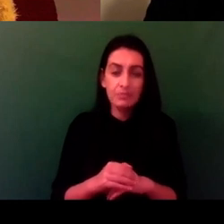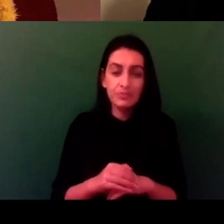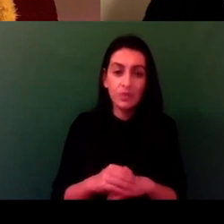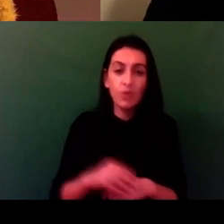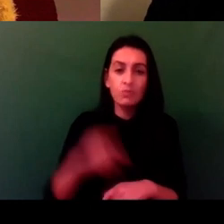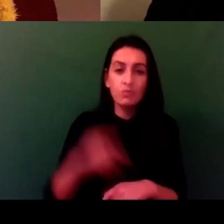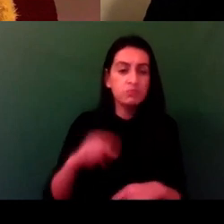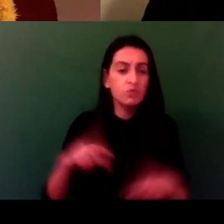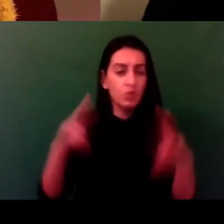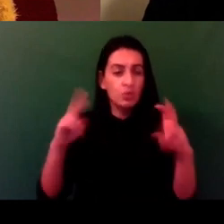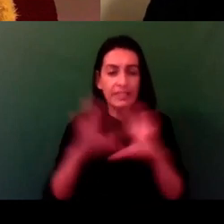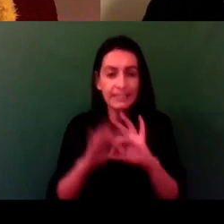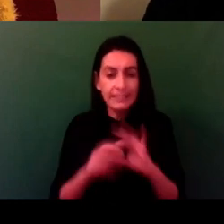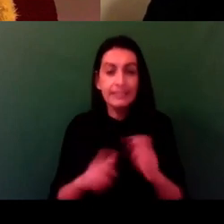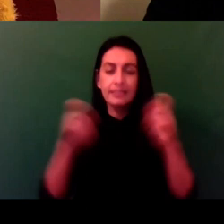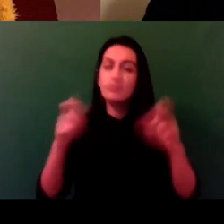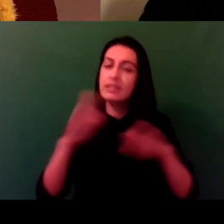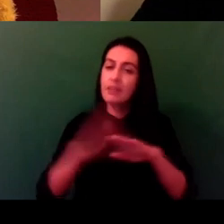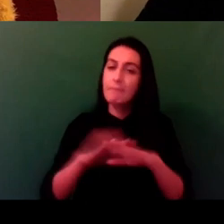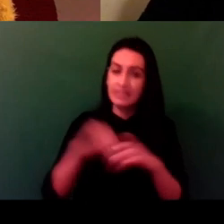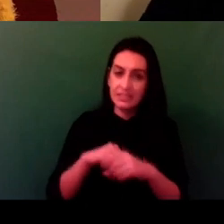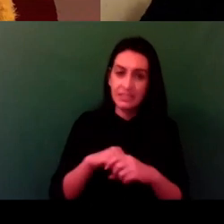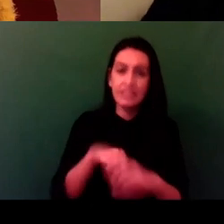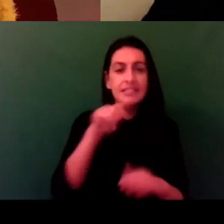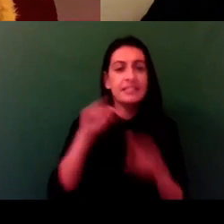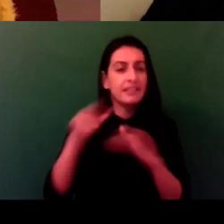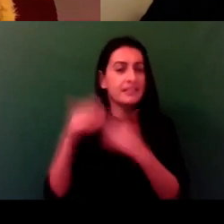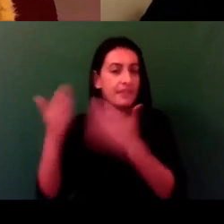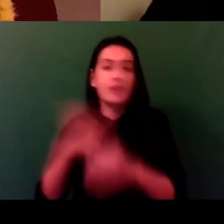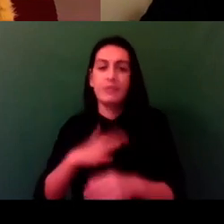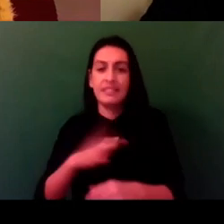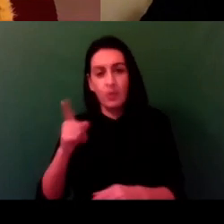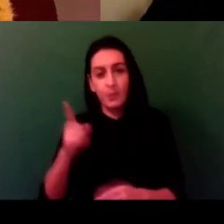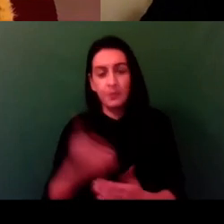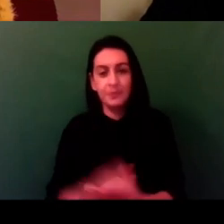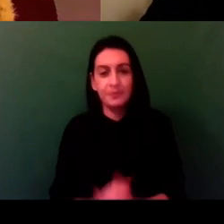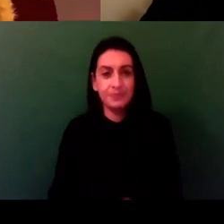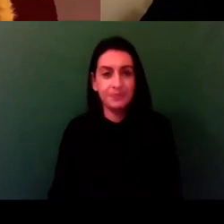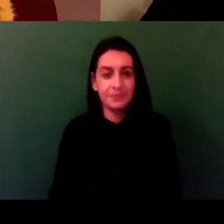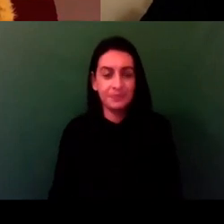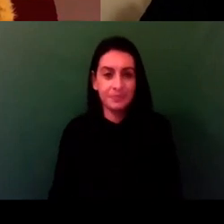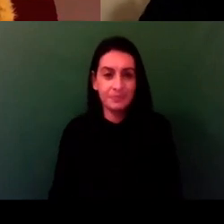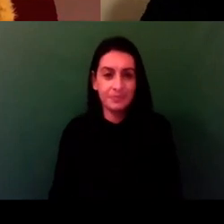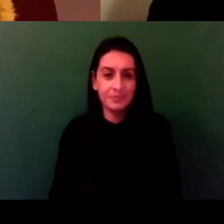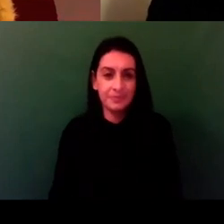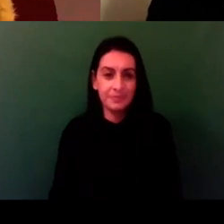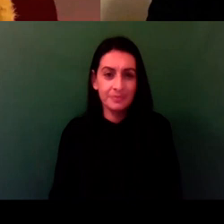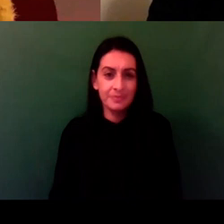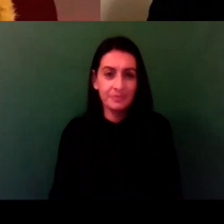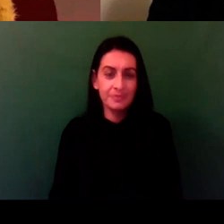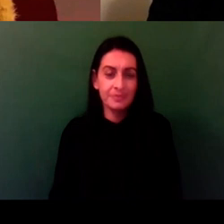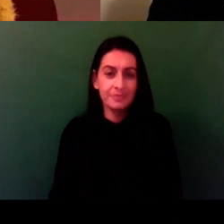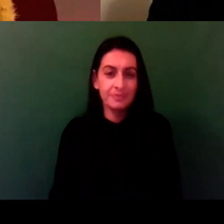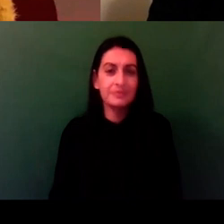açığım demek istiyorum açıkçası. Teşekkür ederiz. Bu noktada söylediğin şöyle bir şey canlandırdı gözümde bir de. Hani